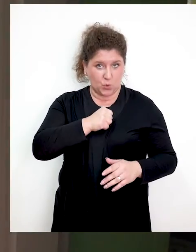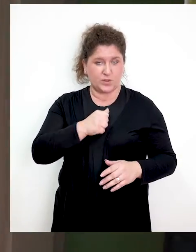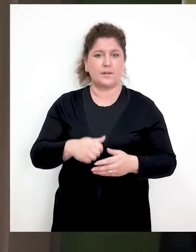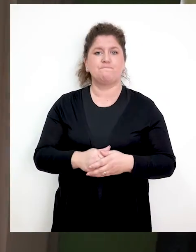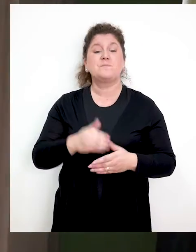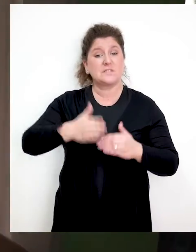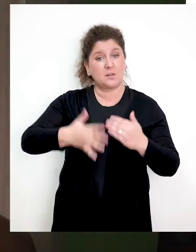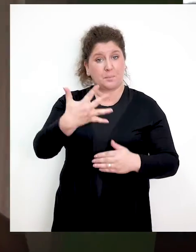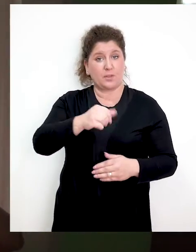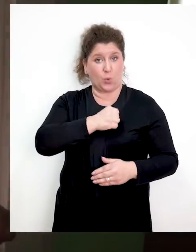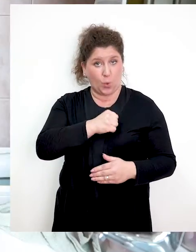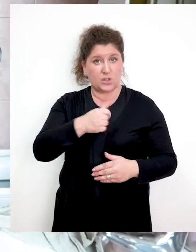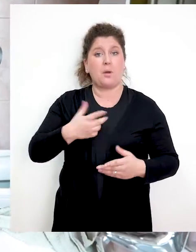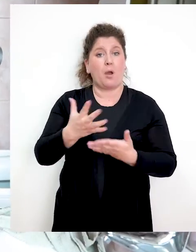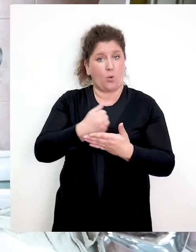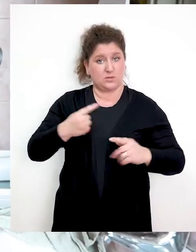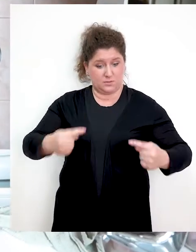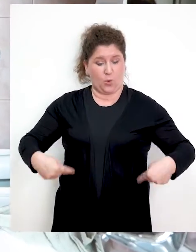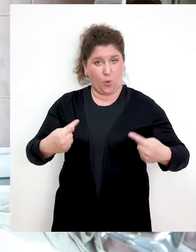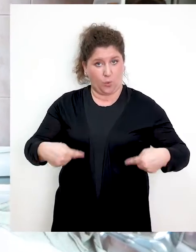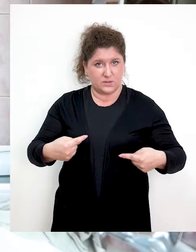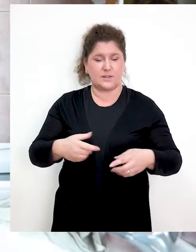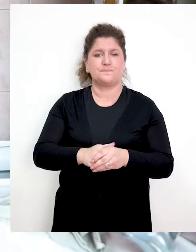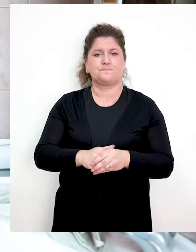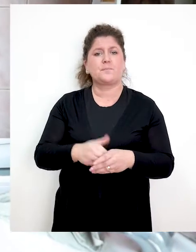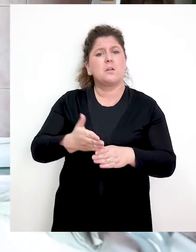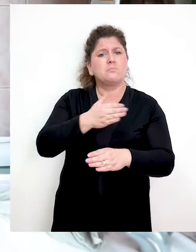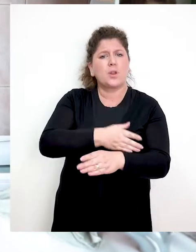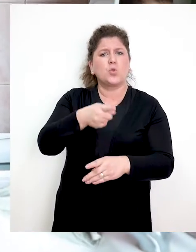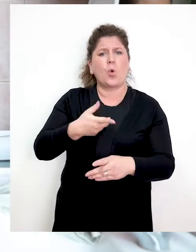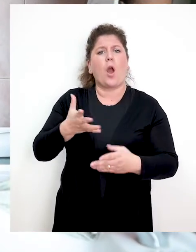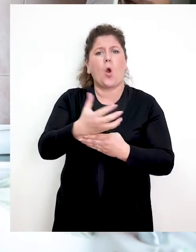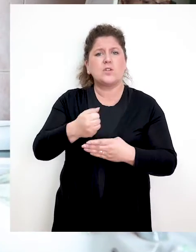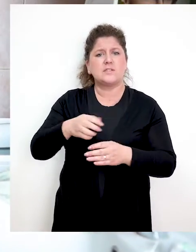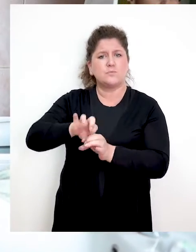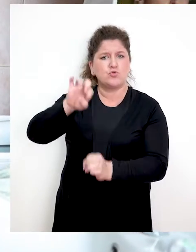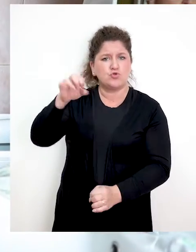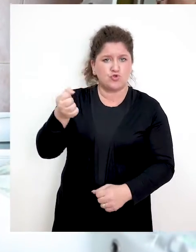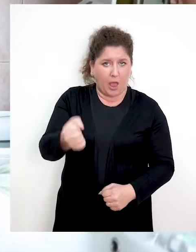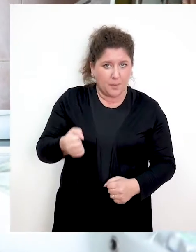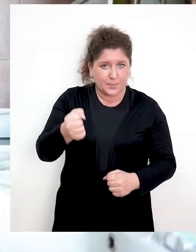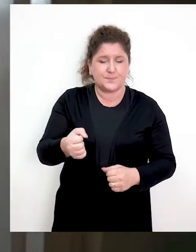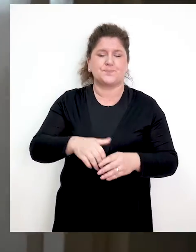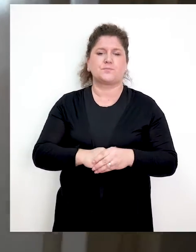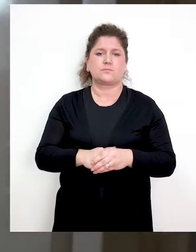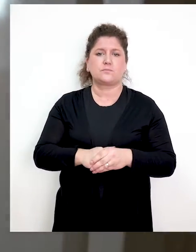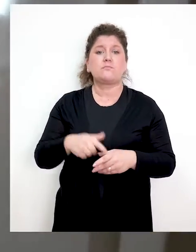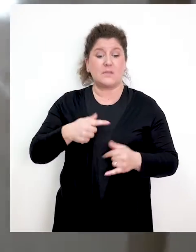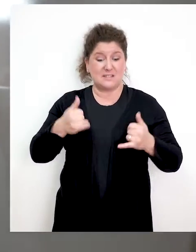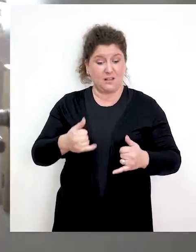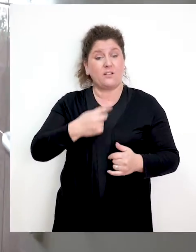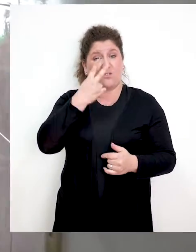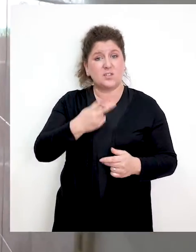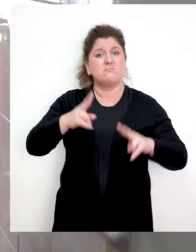sa kolicima. Prije toga sam se nešto malo vremena koristila sa štapom. Tek sad vidim koji su problemi nas, osoba